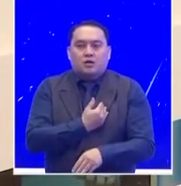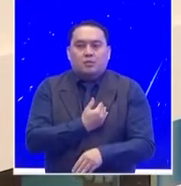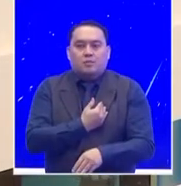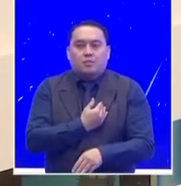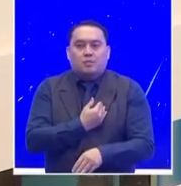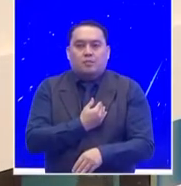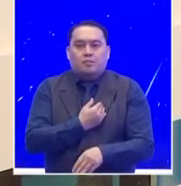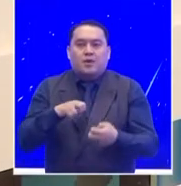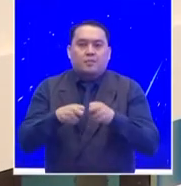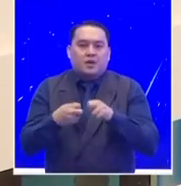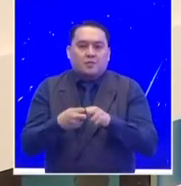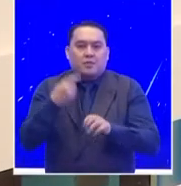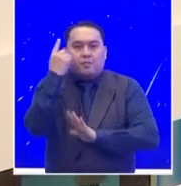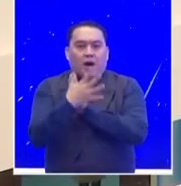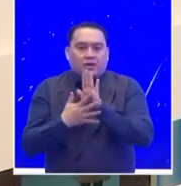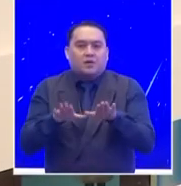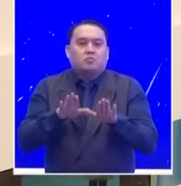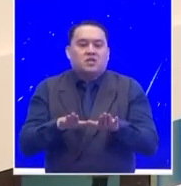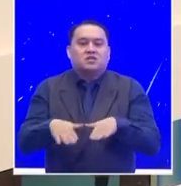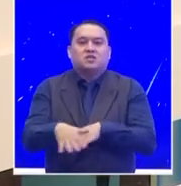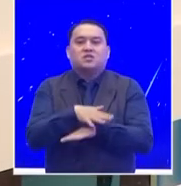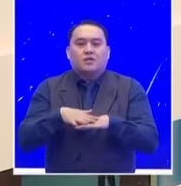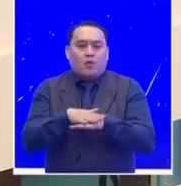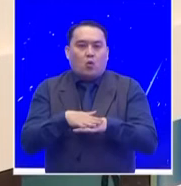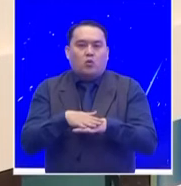углубиться в проблемы местных репатриантов. То есть из